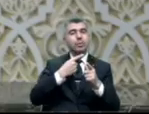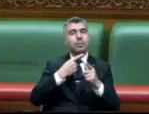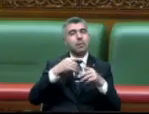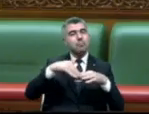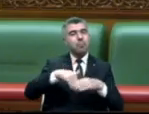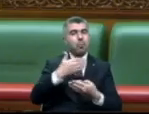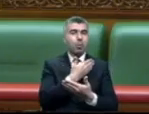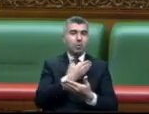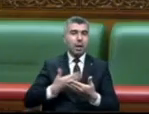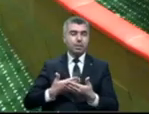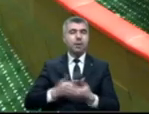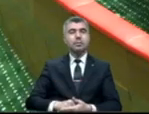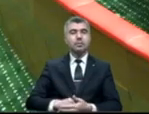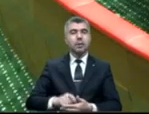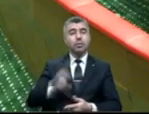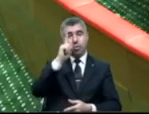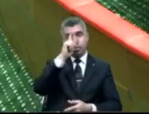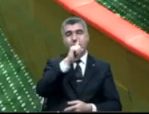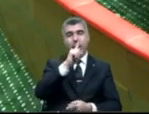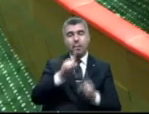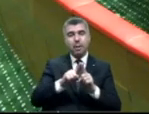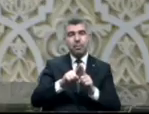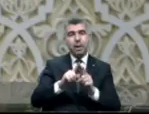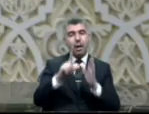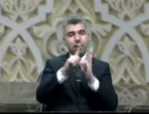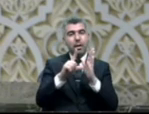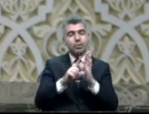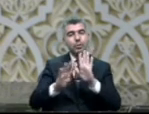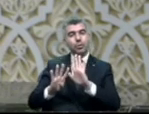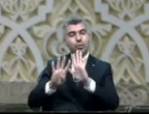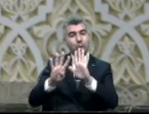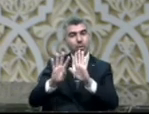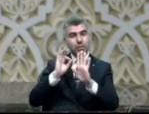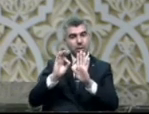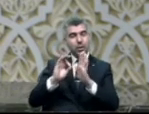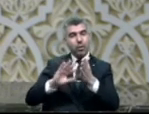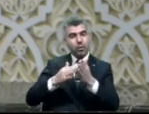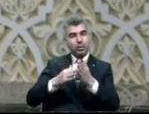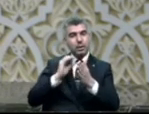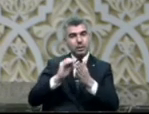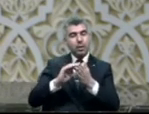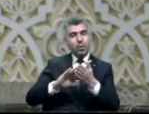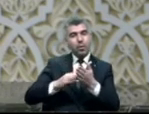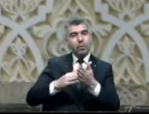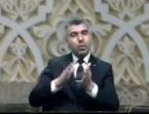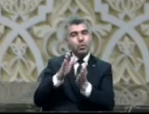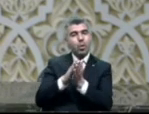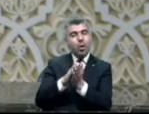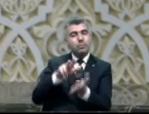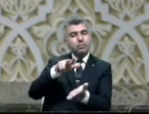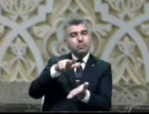هذه القبة الموقرة وأذكرك بأن المادة 9 من القانون التنظيمي للمتعلق بالتنظيم